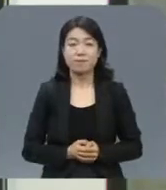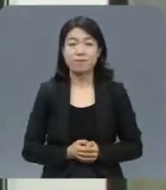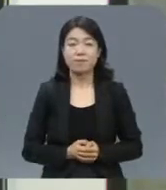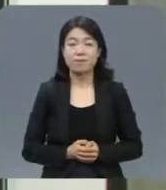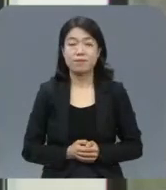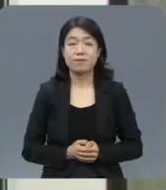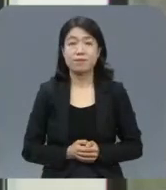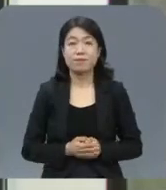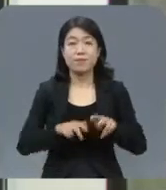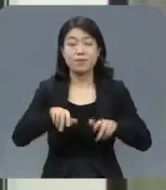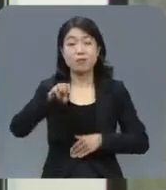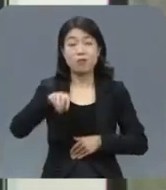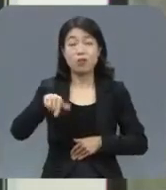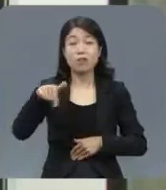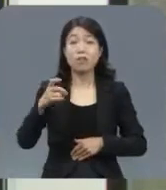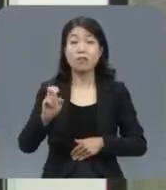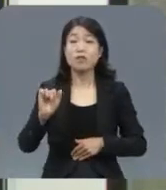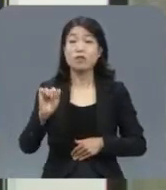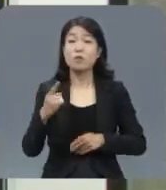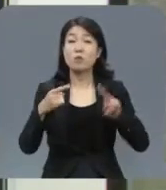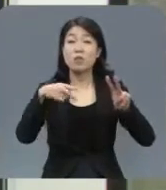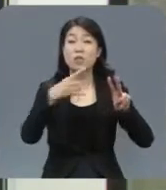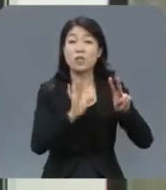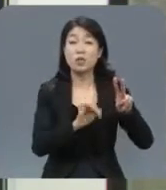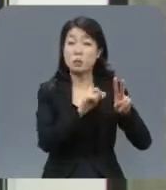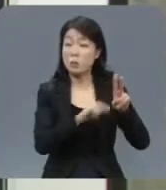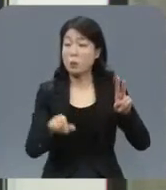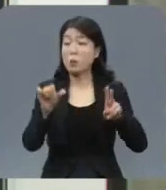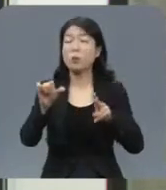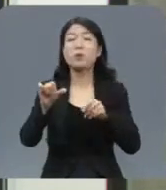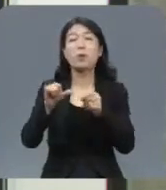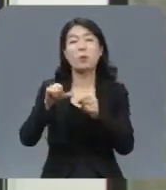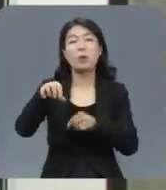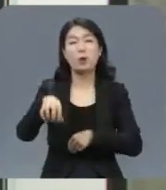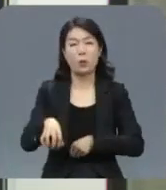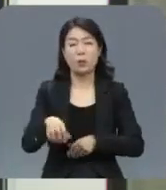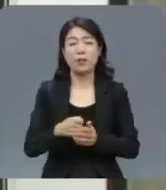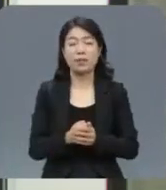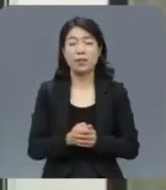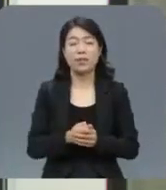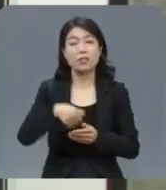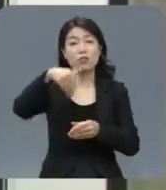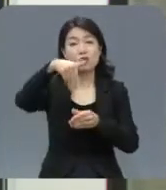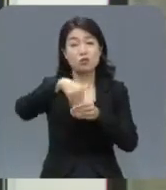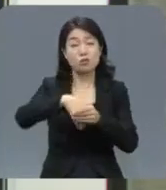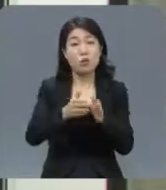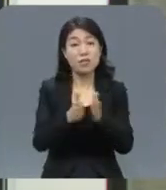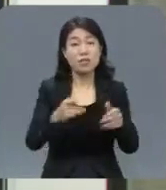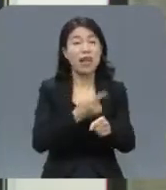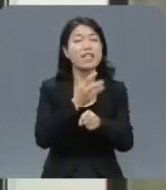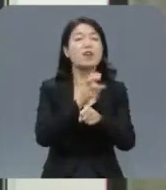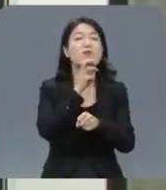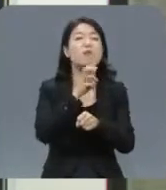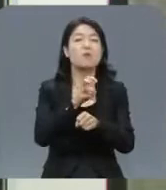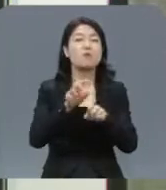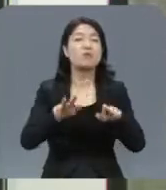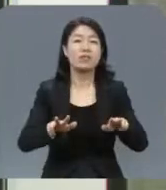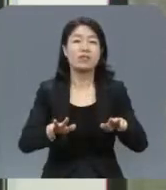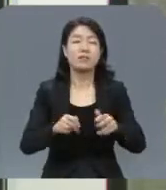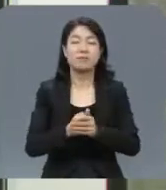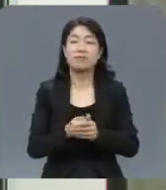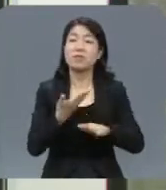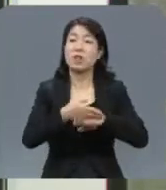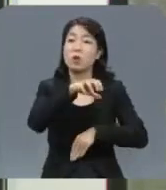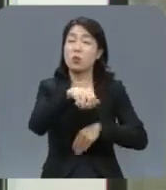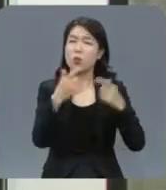네 저는 지금 광주 금호 이동체 o 투표소에 나와 있습니다 투표가 시작된 지 1시간 반 정도 지났는데요 다른 투표소 와